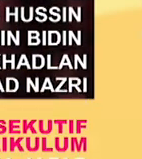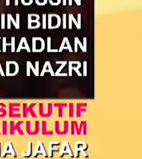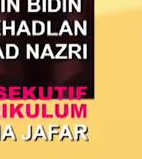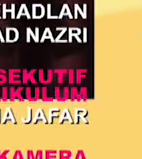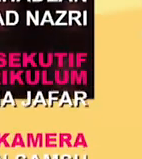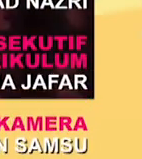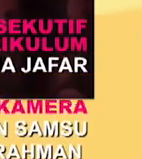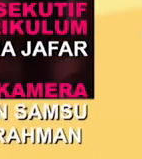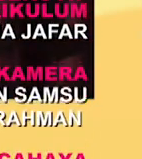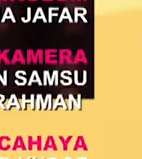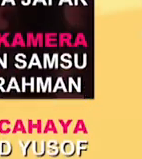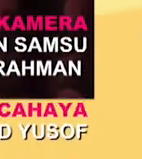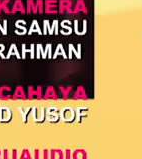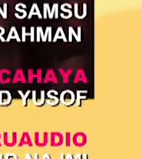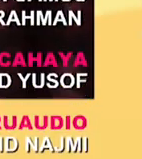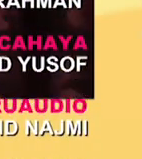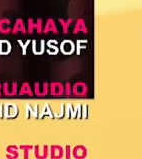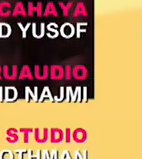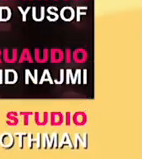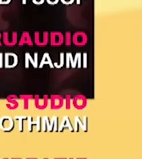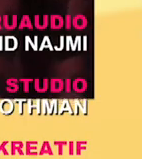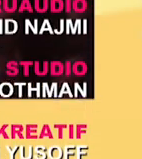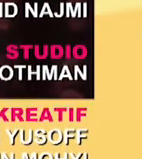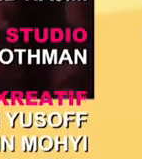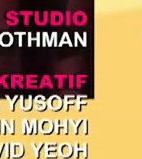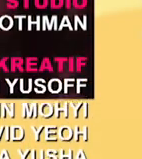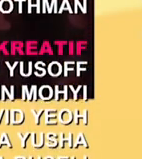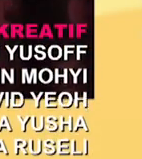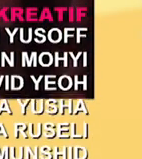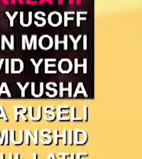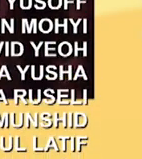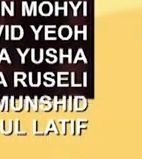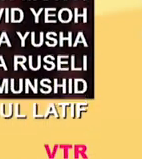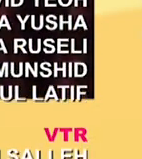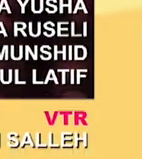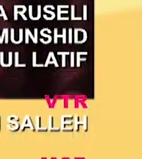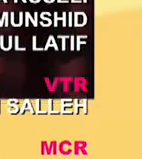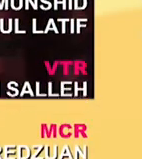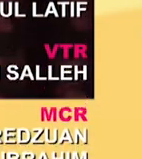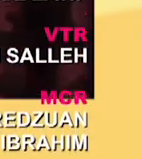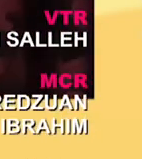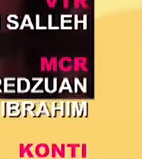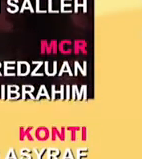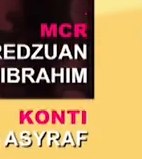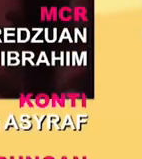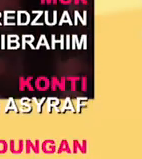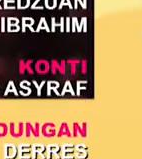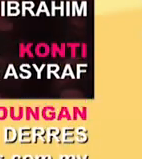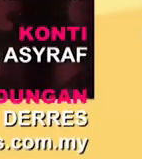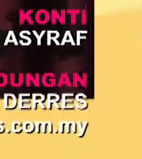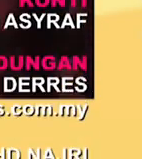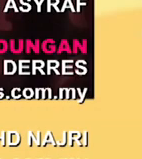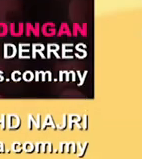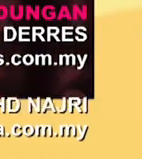Waqaf lazim, wajib berhenti. Waqaf mu'anah, kau berhenti salah satu. Al-waqfu